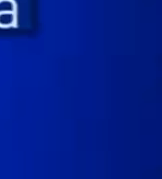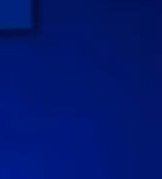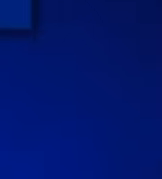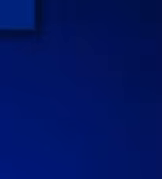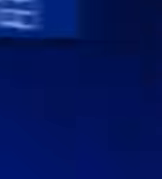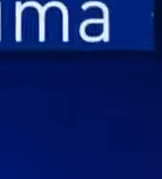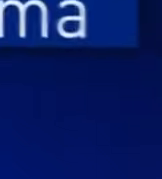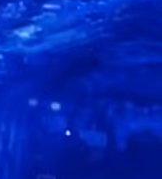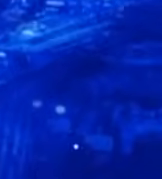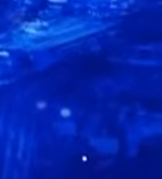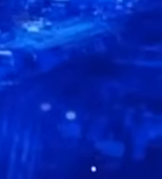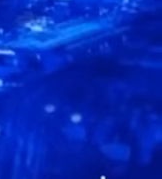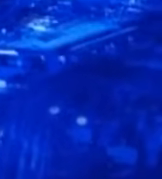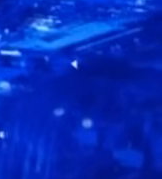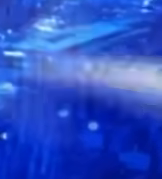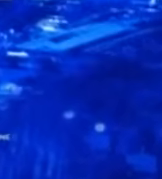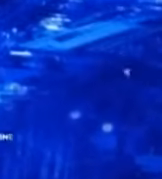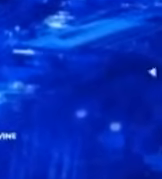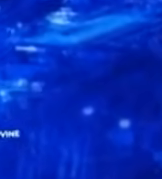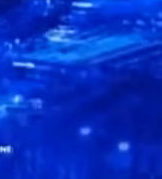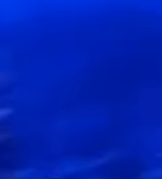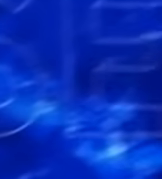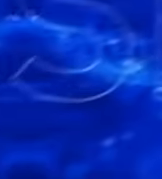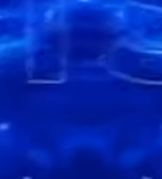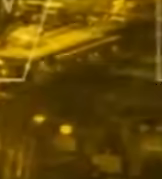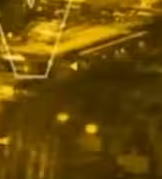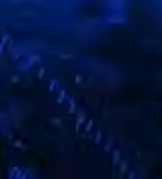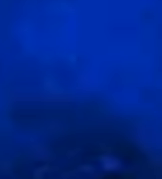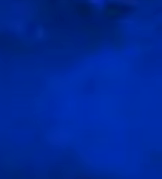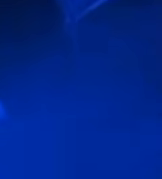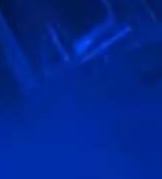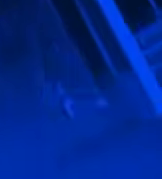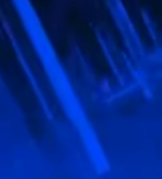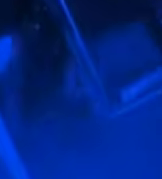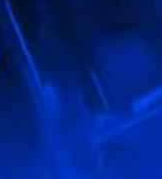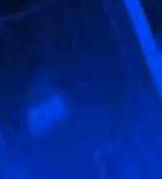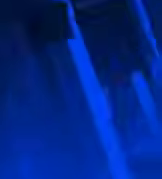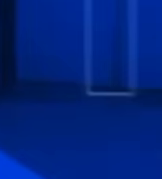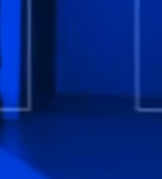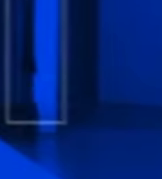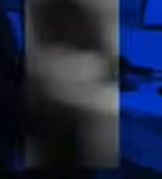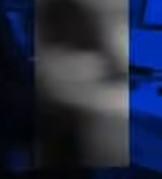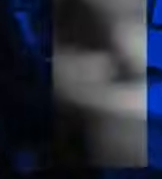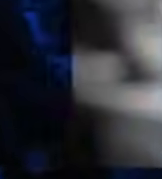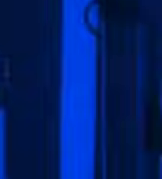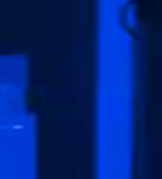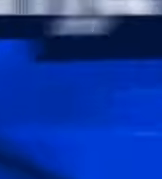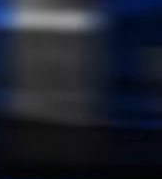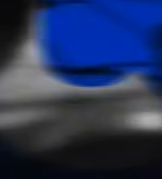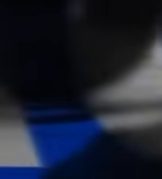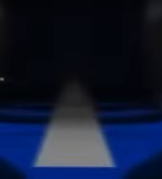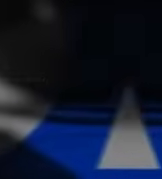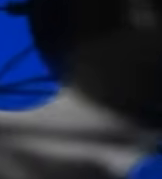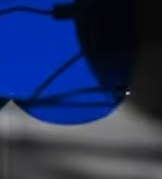debatu o otvorenim pitanjima, promoviše politički pluralizam, promoviše društveni pluralizam, prati ekonomska kretanja